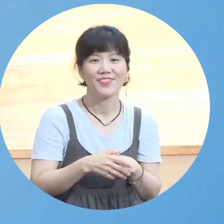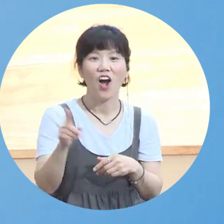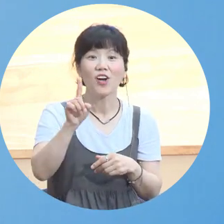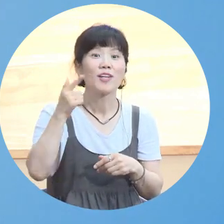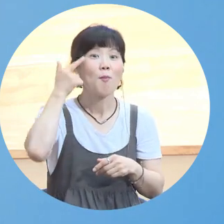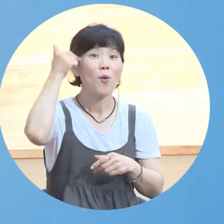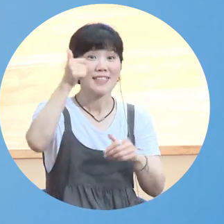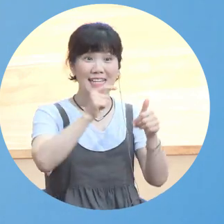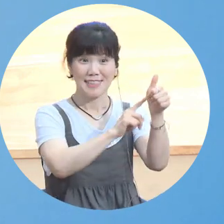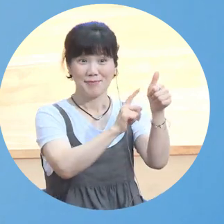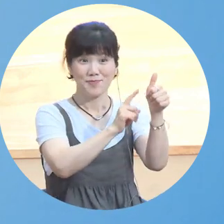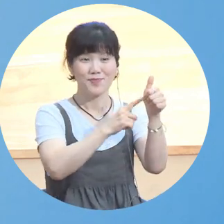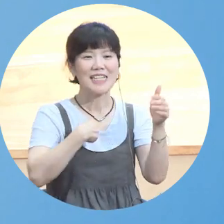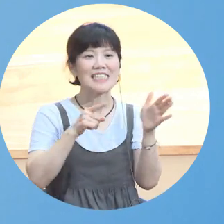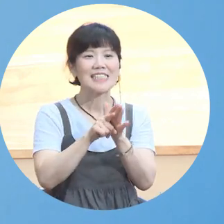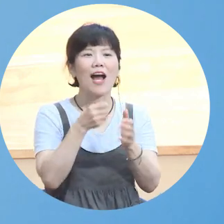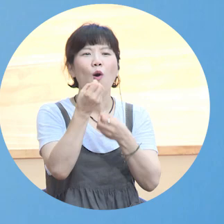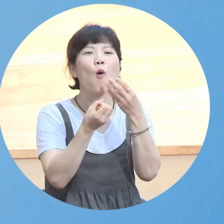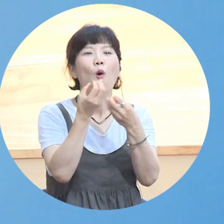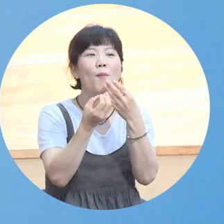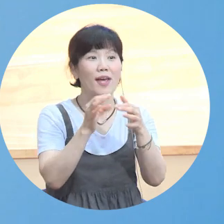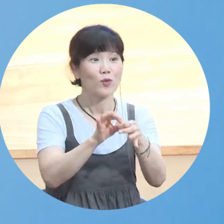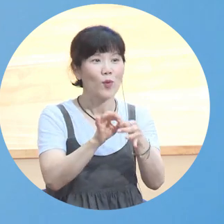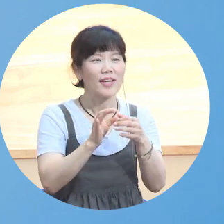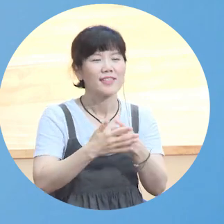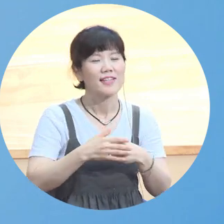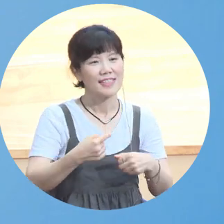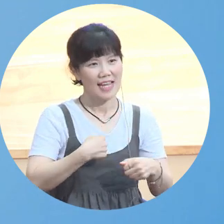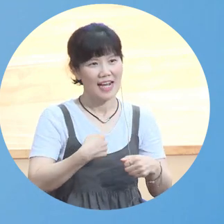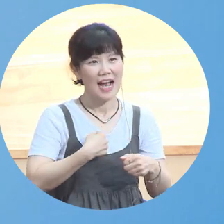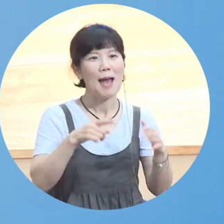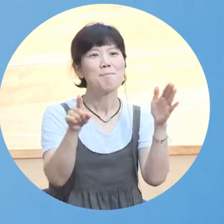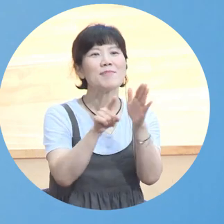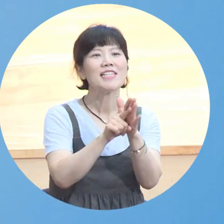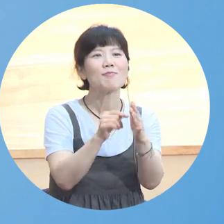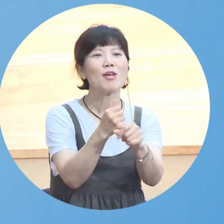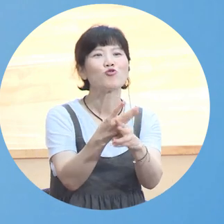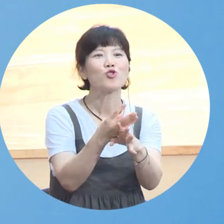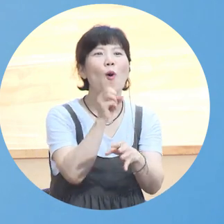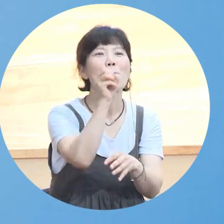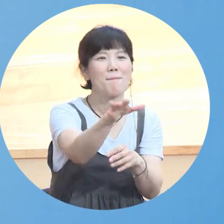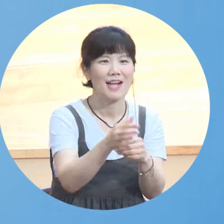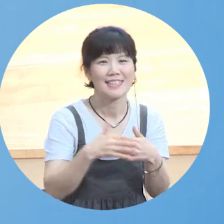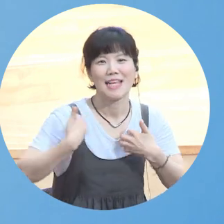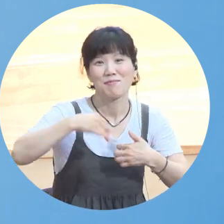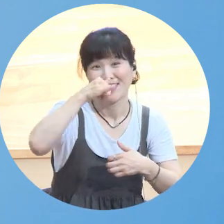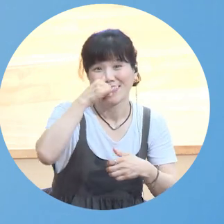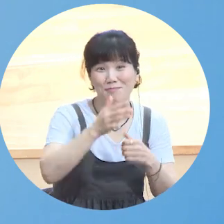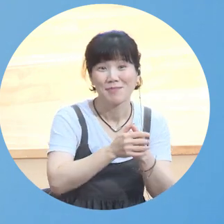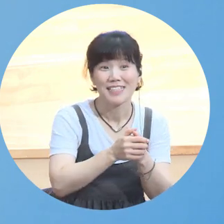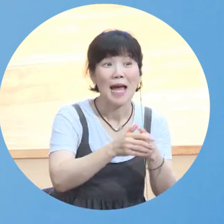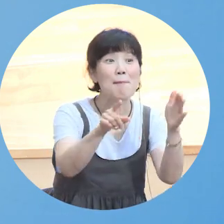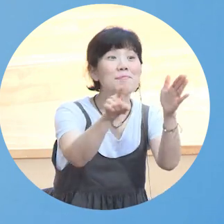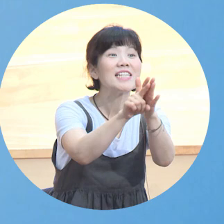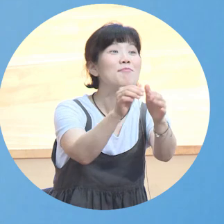가지고 자신의 믿음에 현주소를 이렇게 밝혔어요 참 재미난 데 믿음의 현 주소입니다